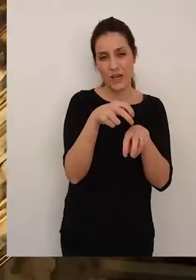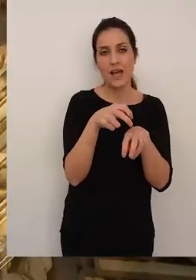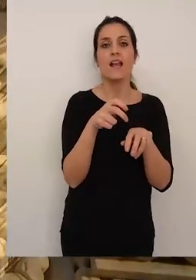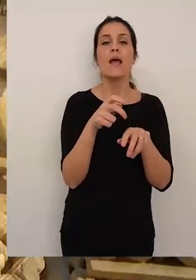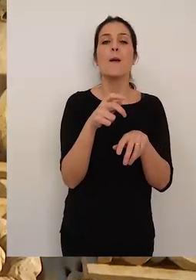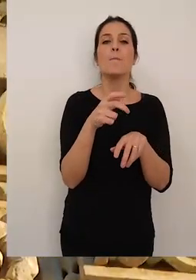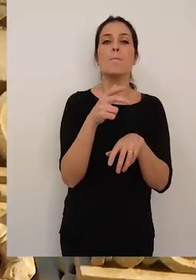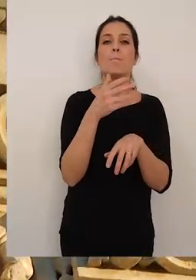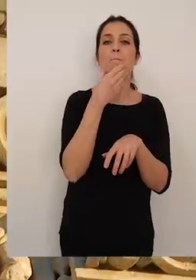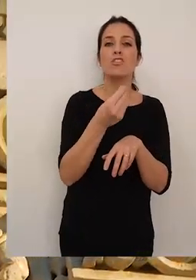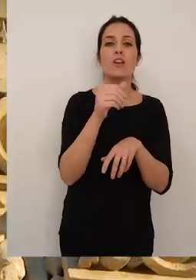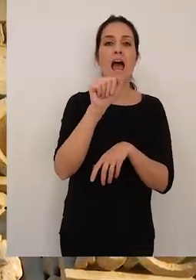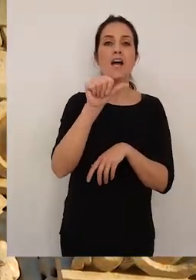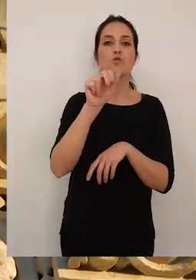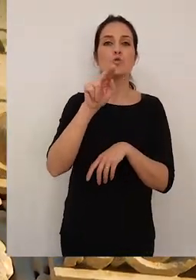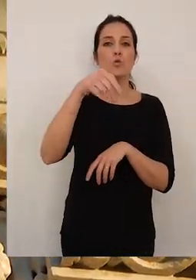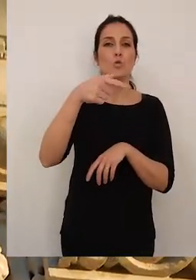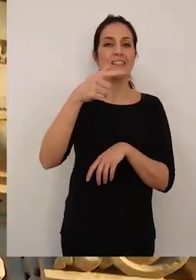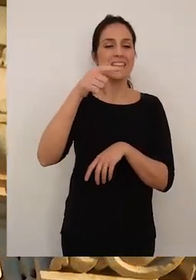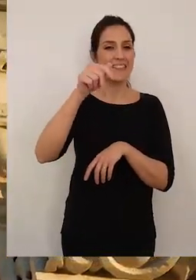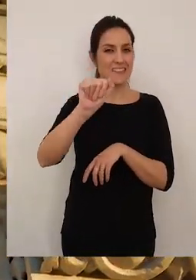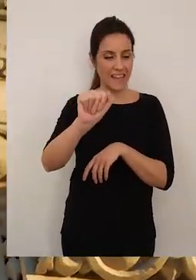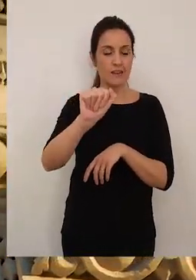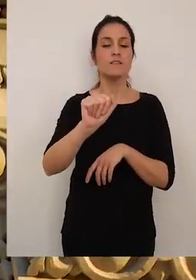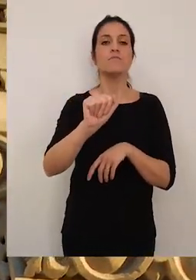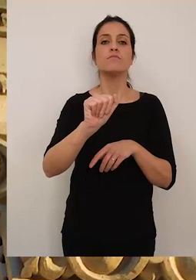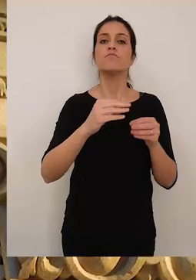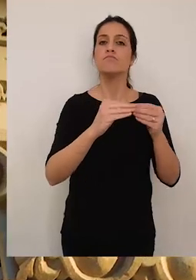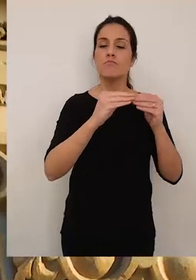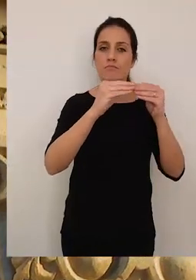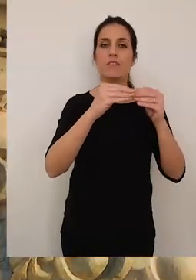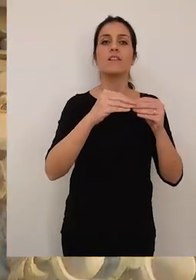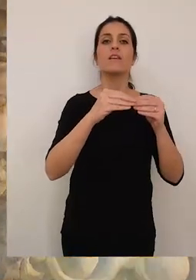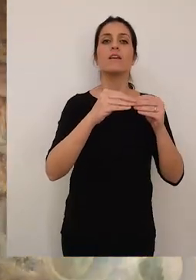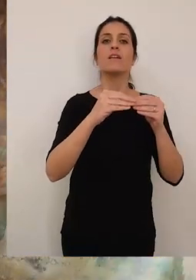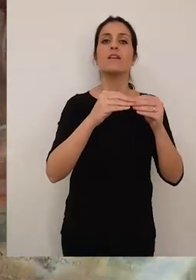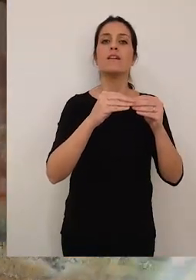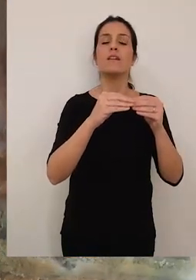realizzata nel 1727 dai maestri Margoleo.